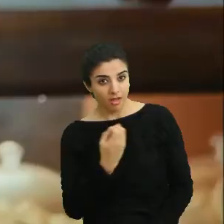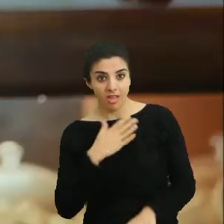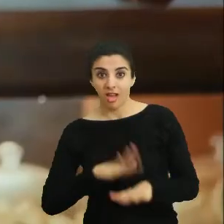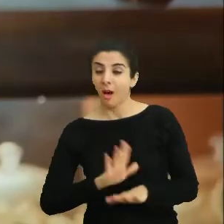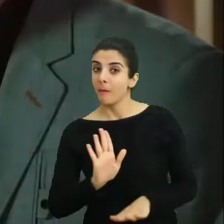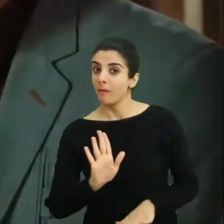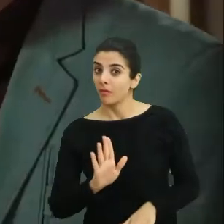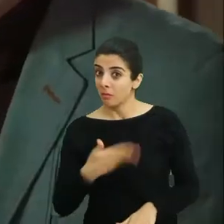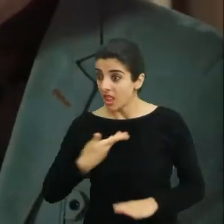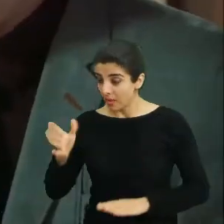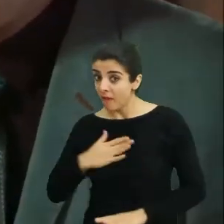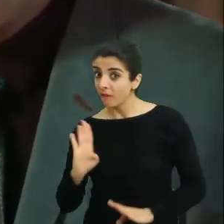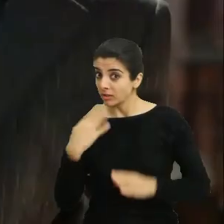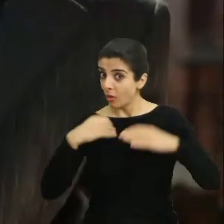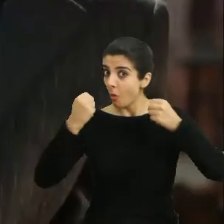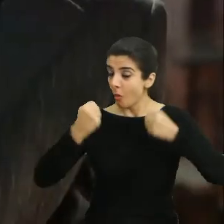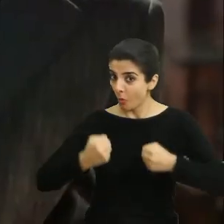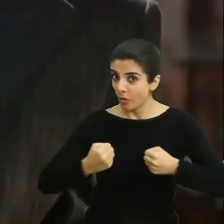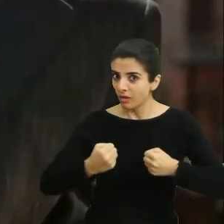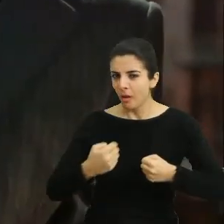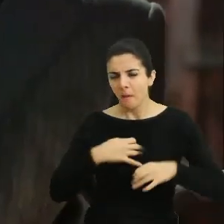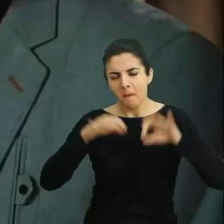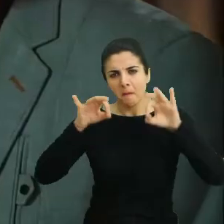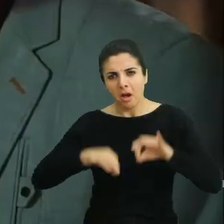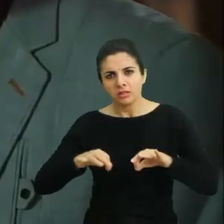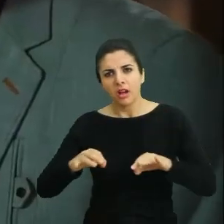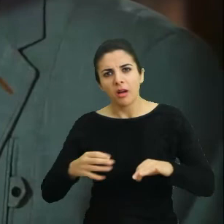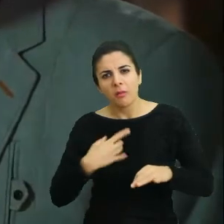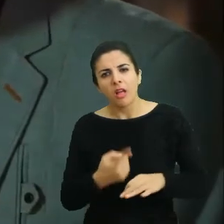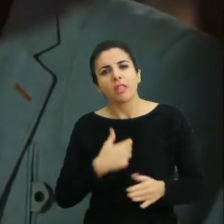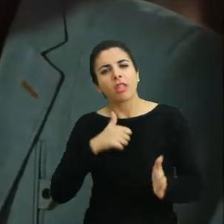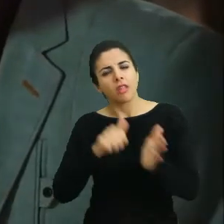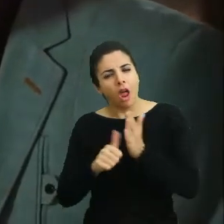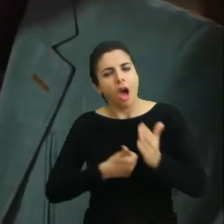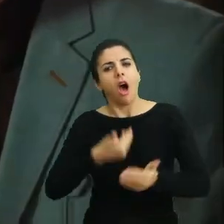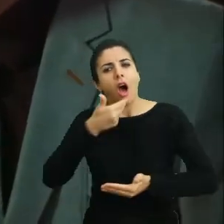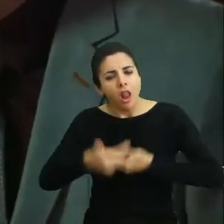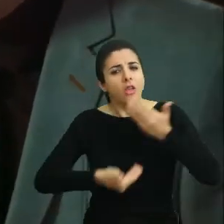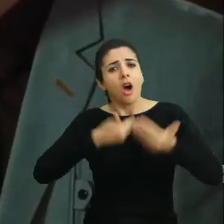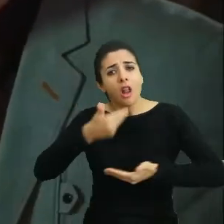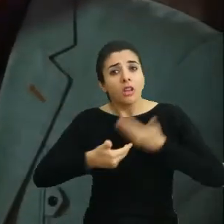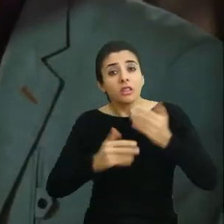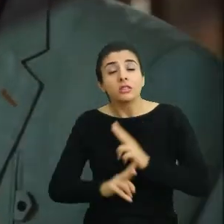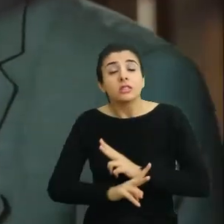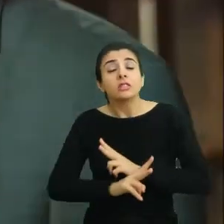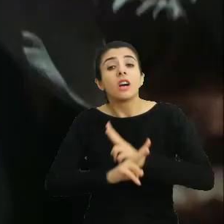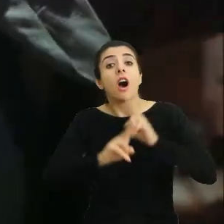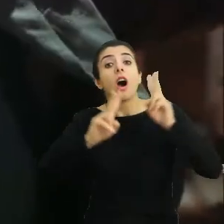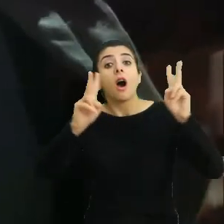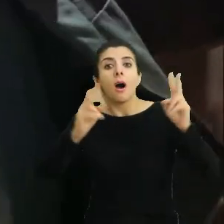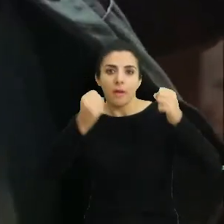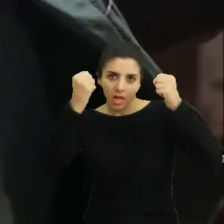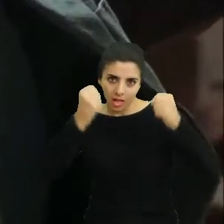öğren. Bak gitmekten vazgeçerim şimdi. Başlarım burada Kıvılcımlı'nın tarih tezinden. Sabah güneşin hangi ışığıyla